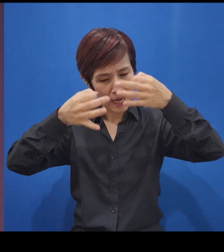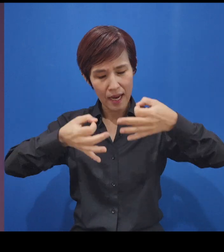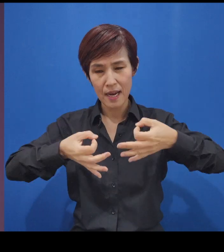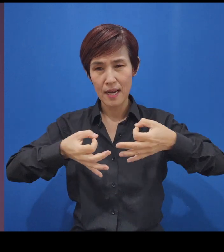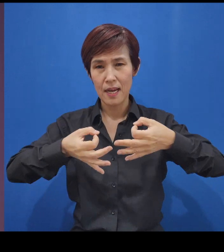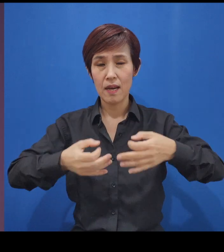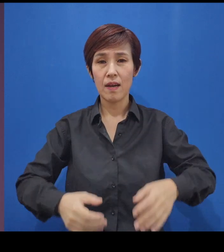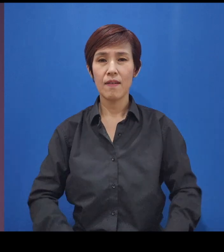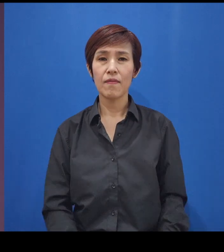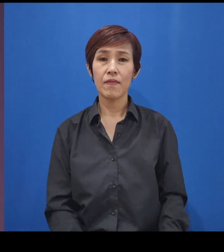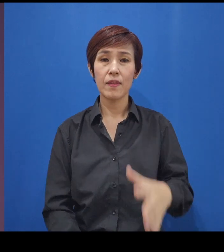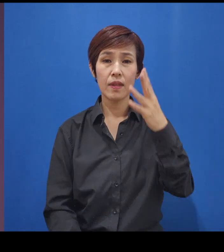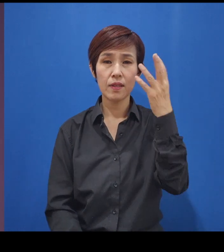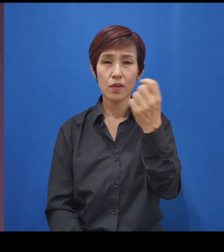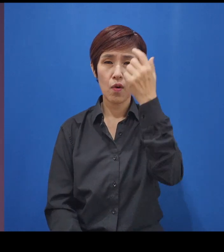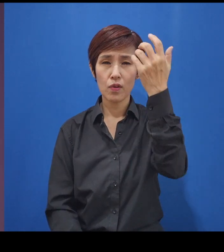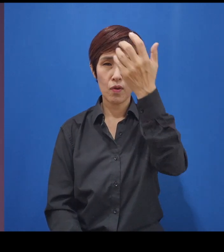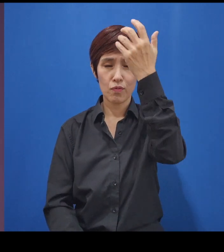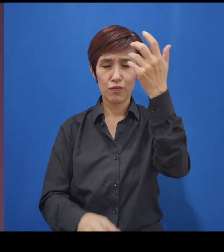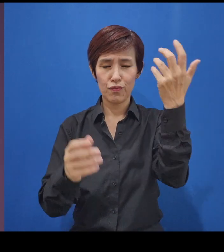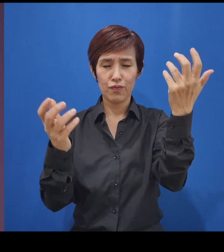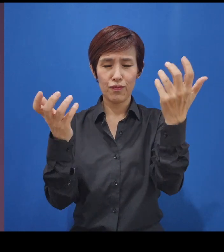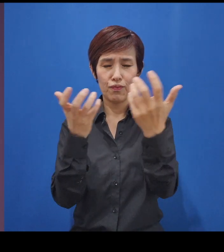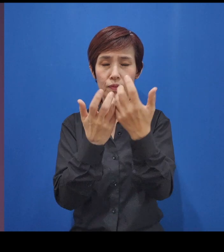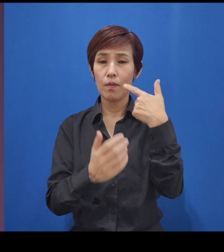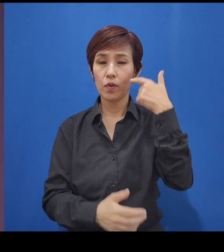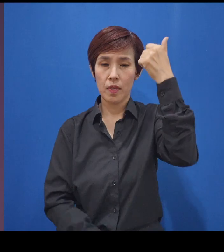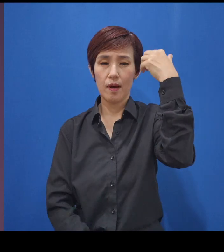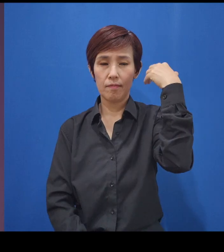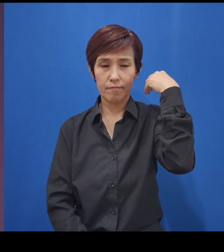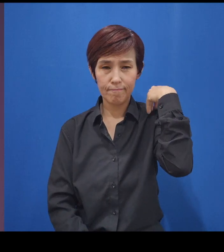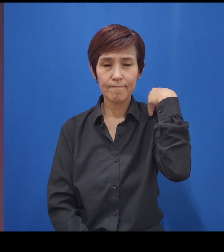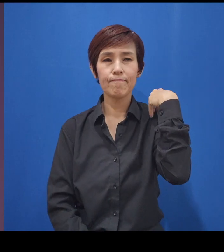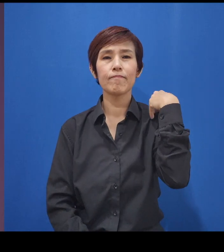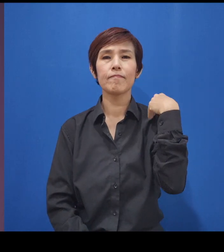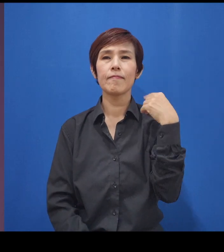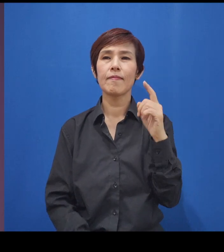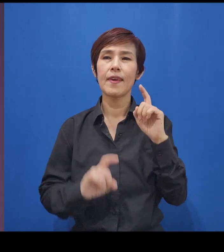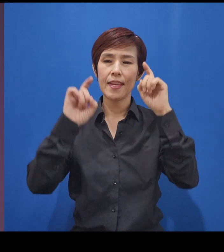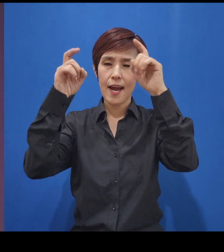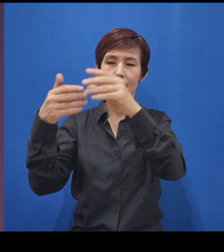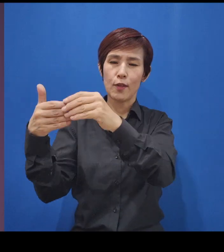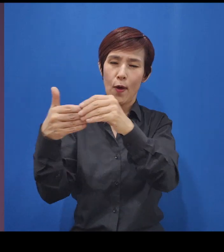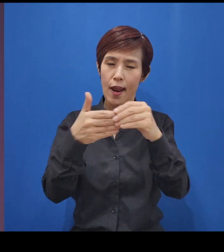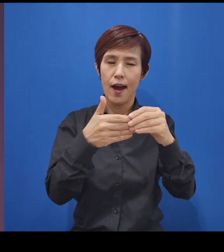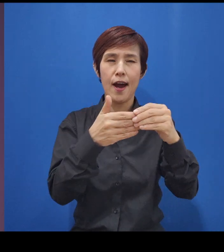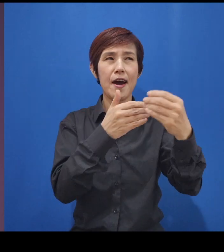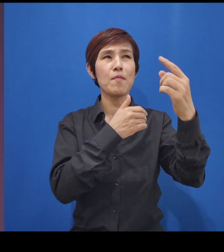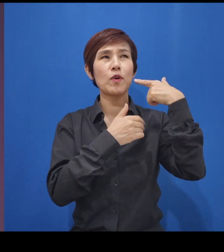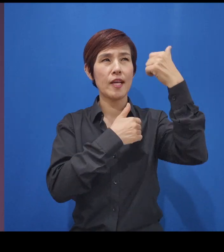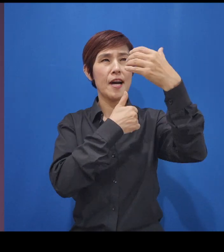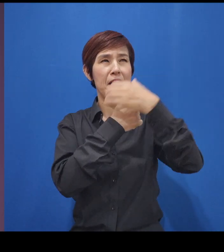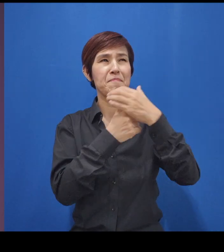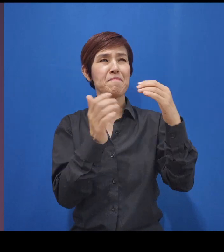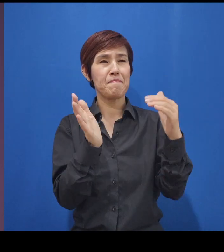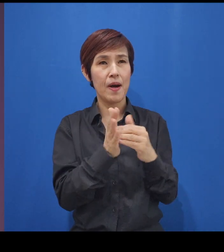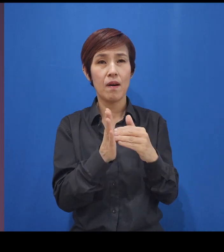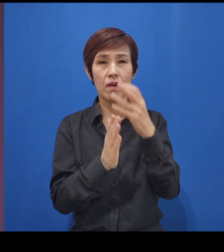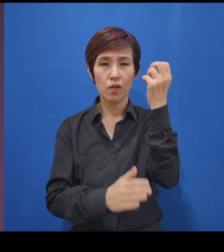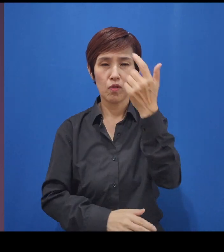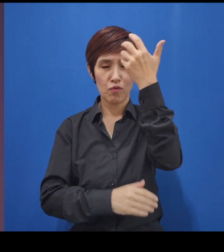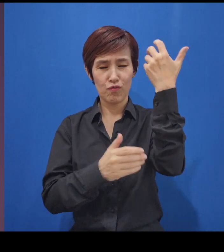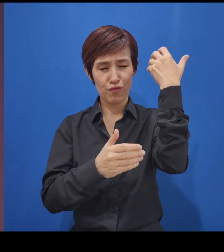성령 충만한 목사가 되어서 양들을 주님 앞으로 인도하라고 세웠더니 성령 충만 다